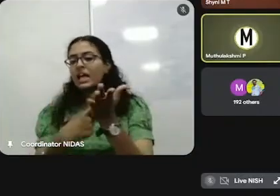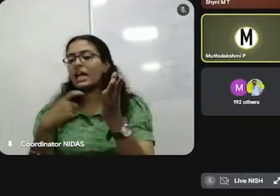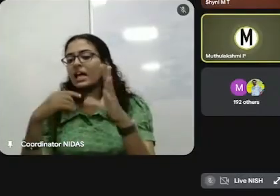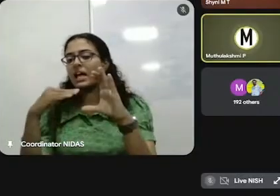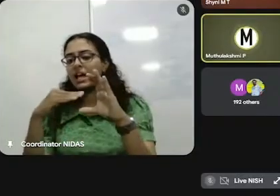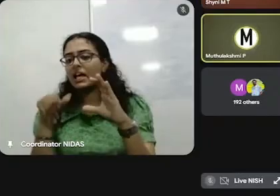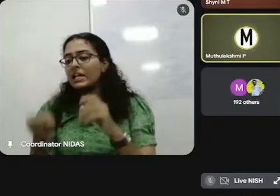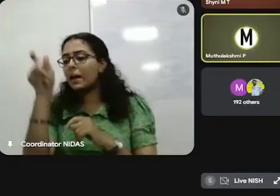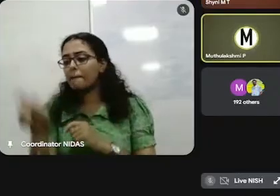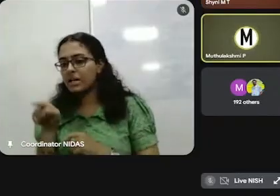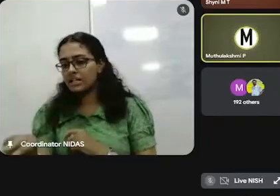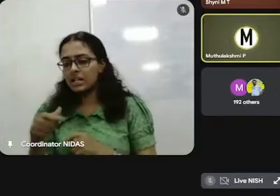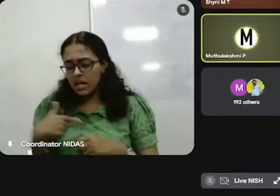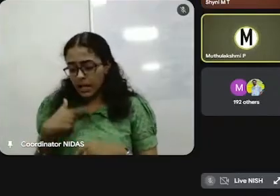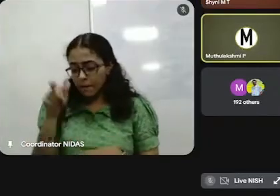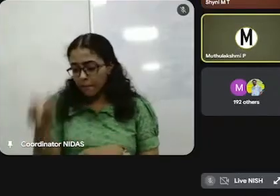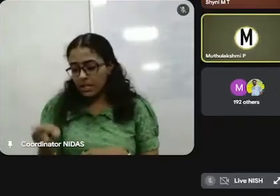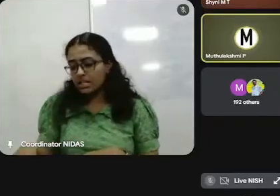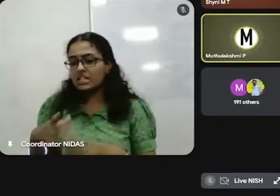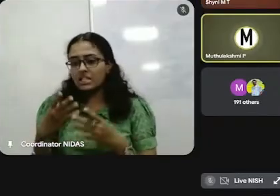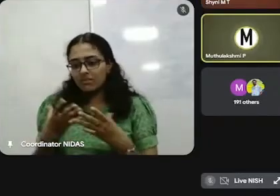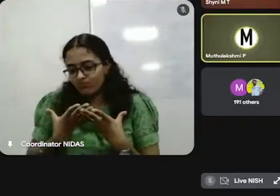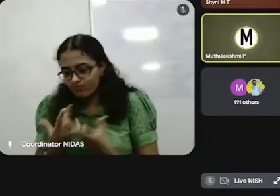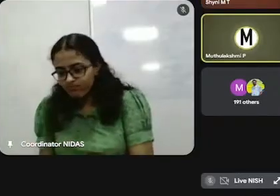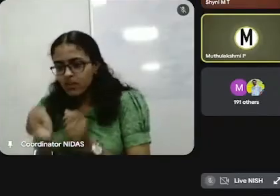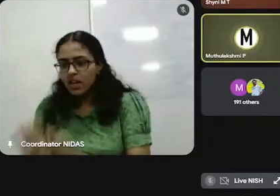the person have recovered completely, or